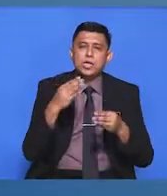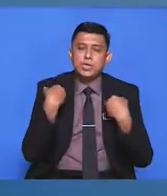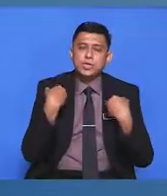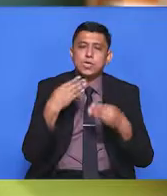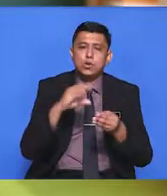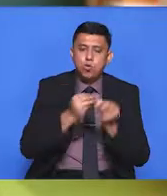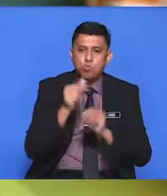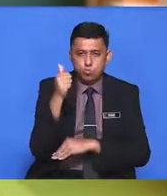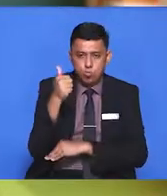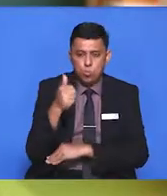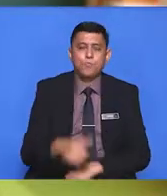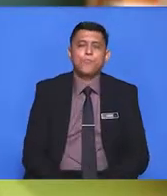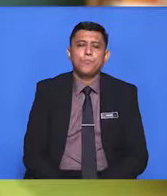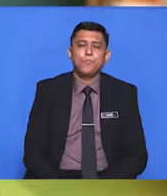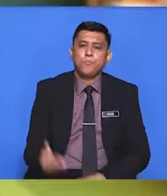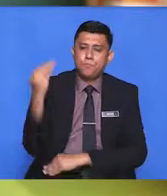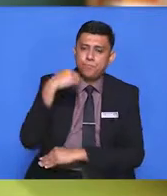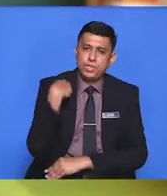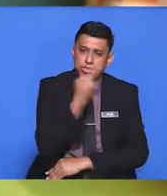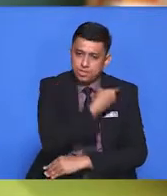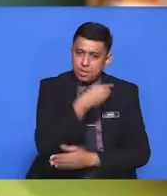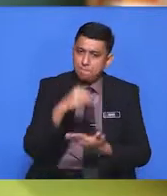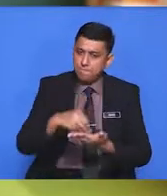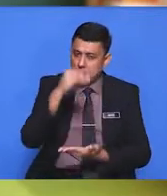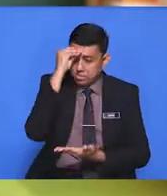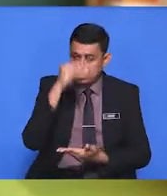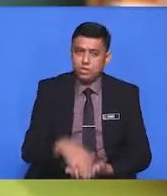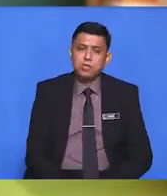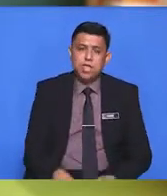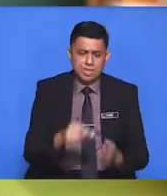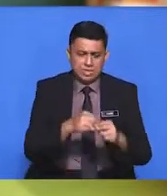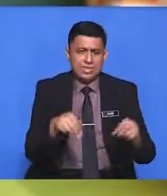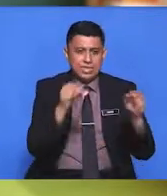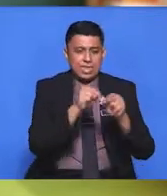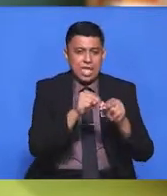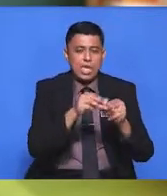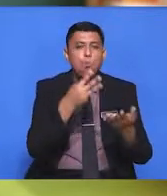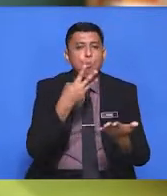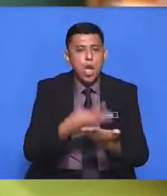RM10. Seterusnya, mari kita belajar tentang nilai wang.